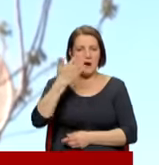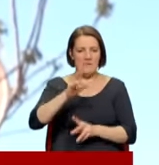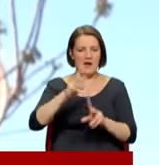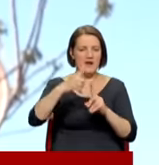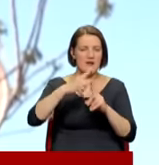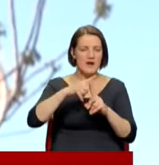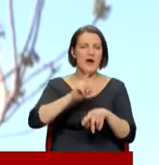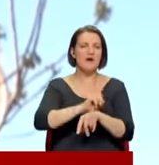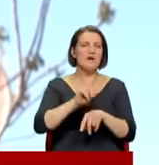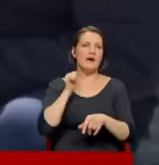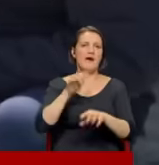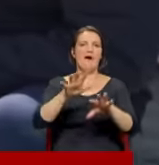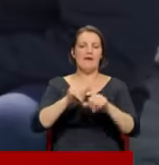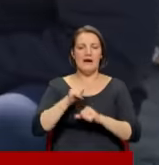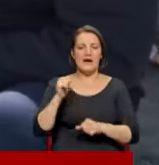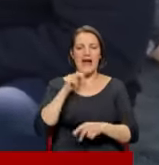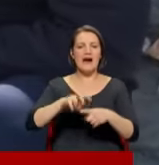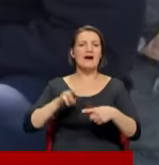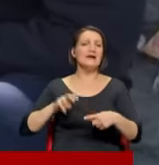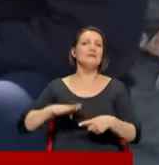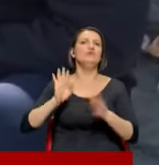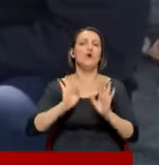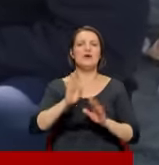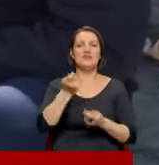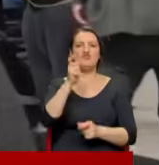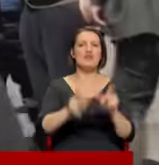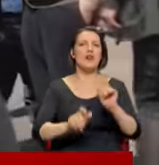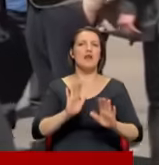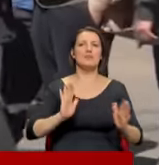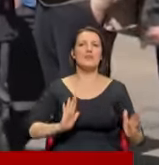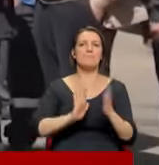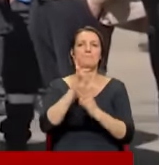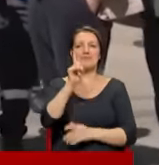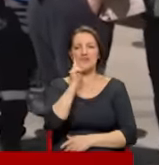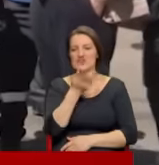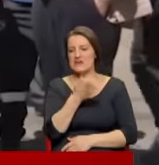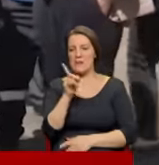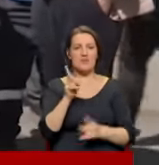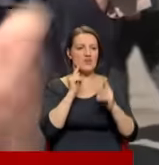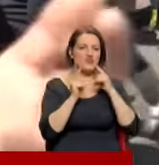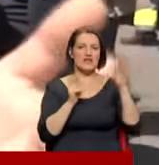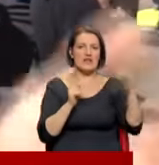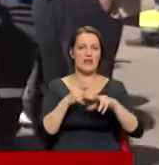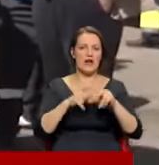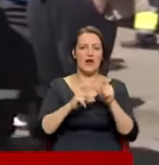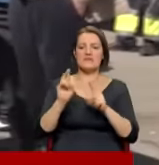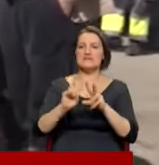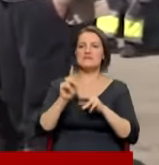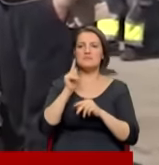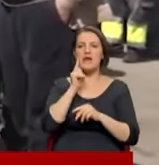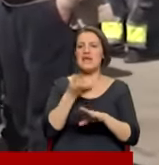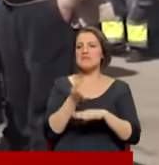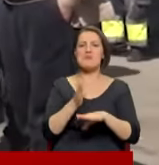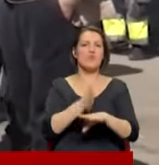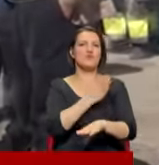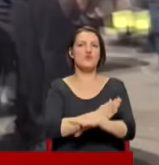tarafından alındı. Tiryaki geri adım da atmıyor. İşçiler tepkili. Birileri gidip birileri geliyor. Asım Balcı gitmeden